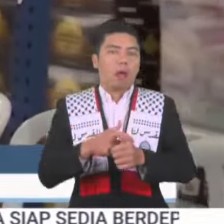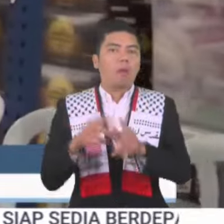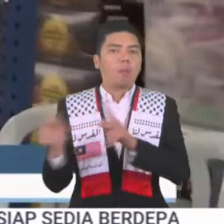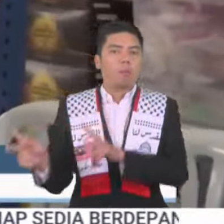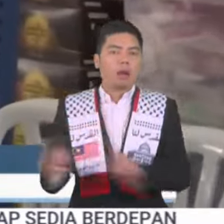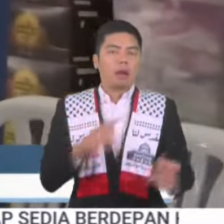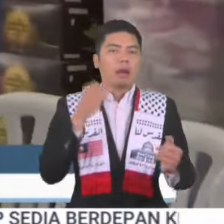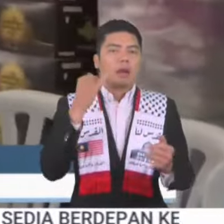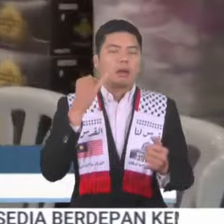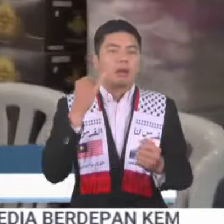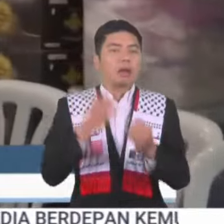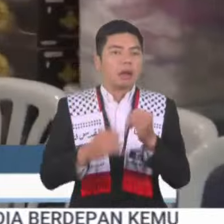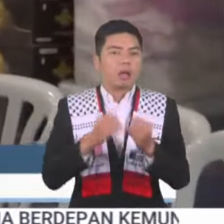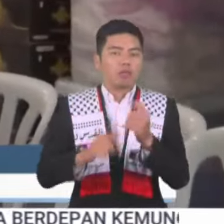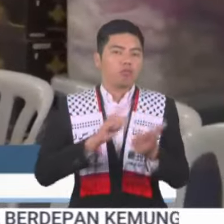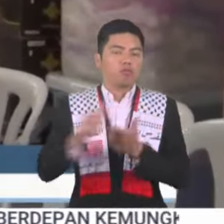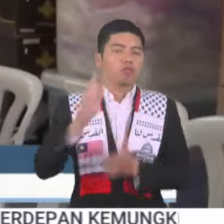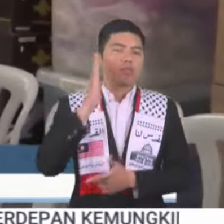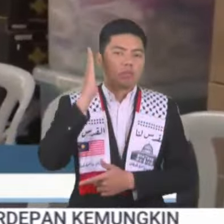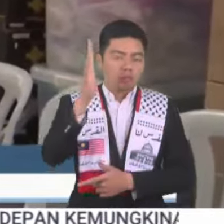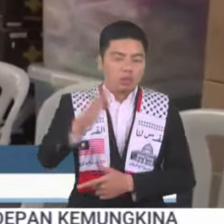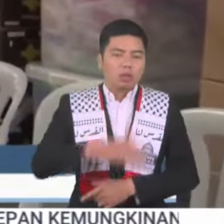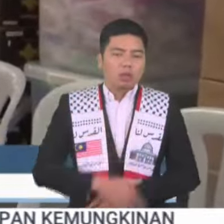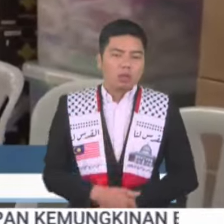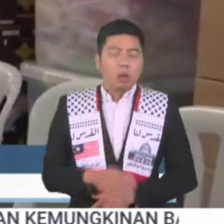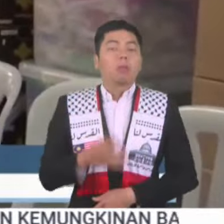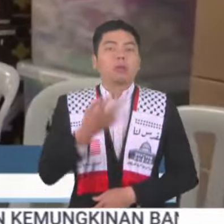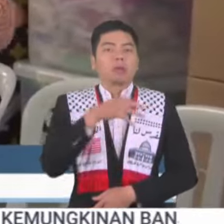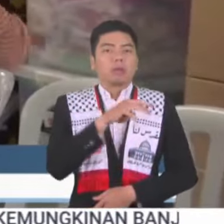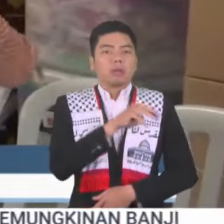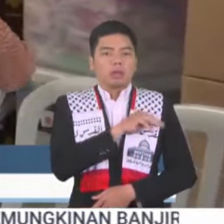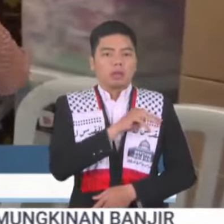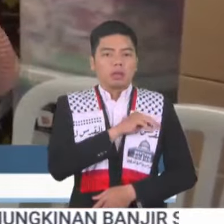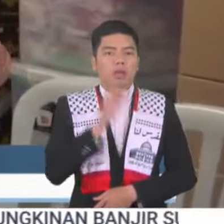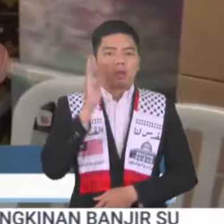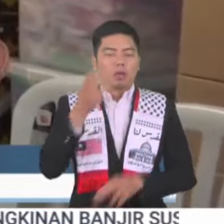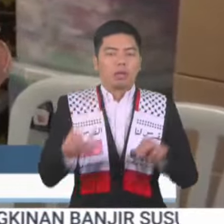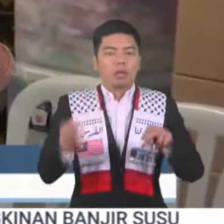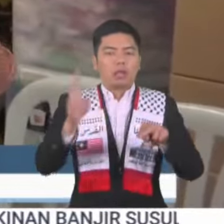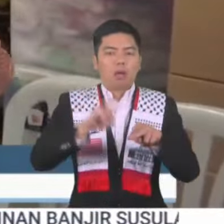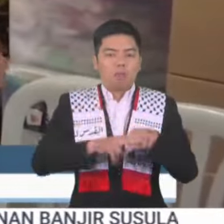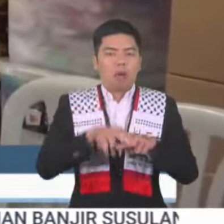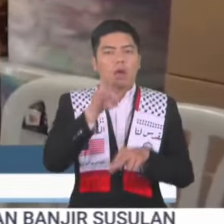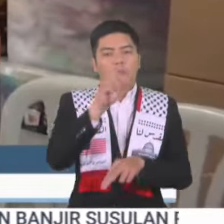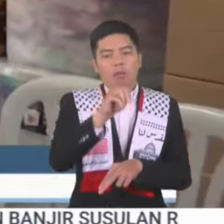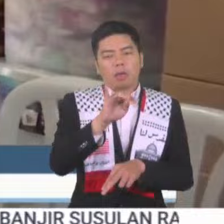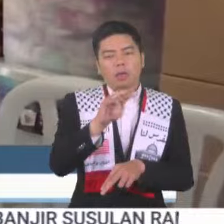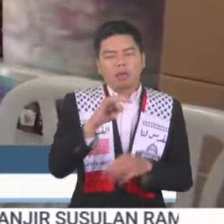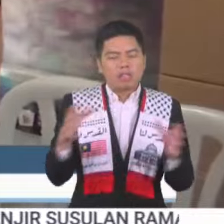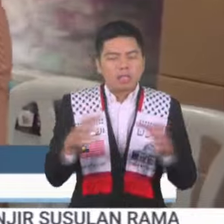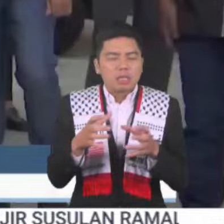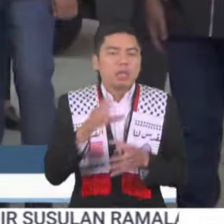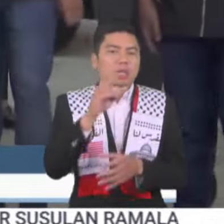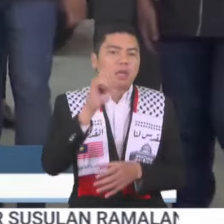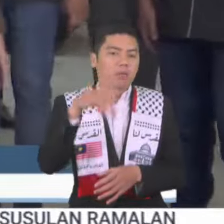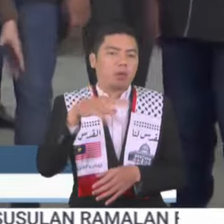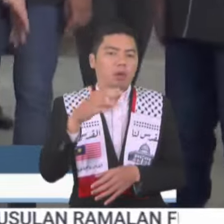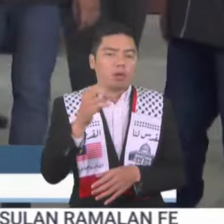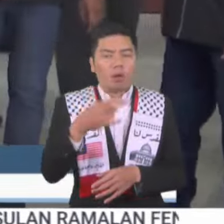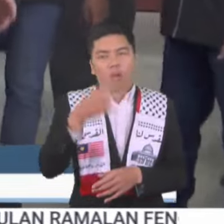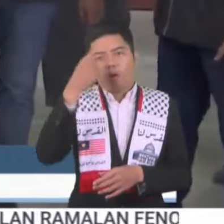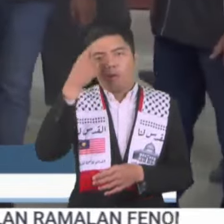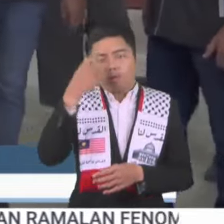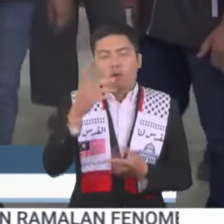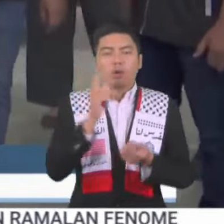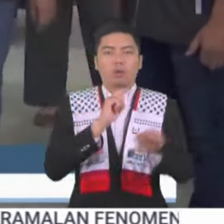yang diluluskan kelak. Pada masa sama, kementerian juga akan menambah beberapa mini depo sebagai persediaan perubahan iklim